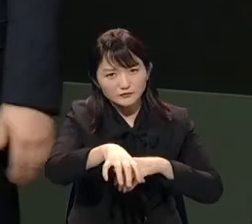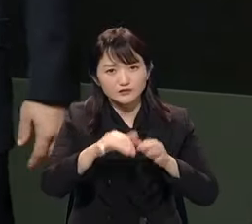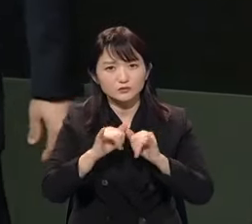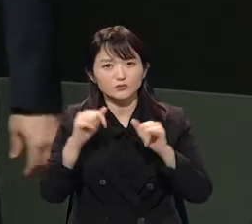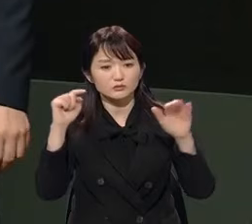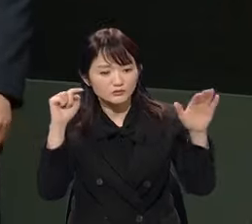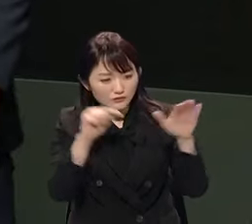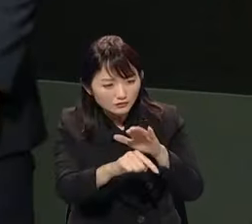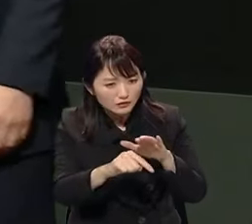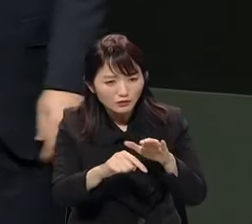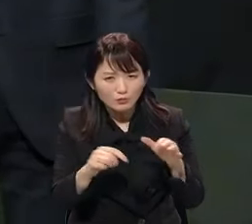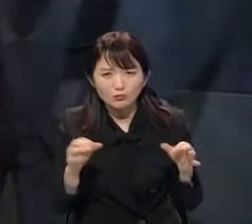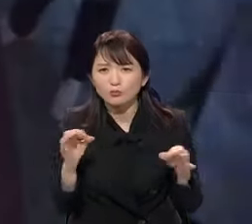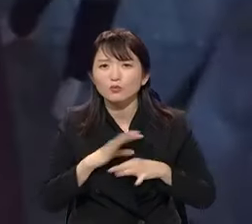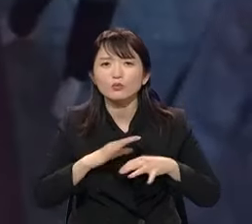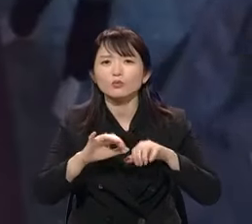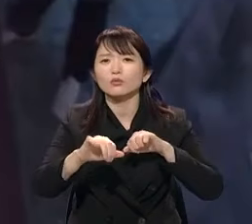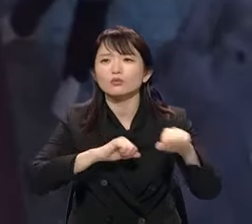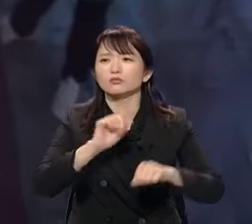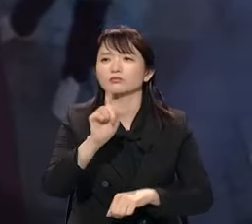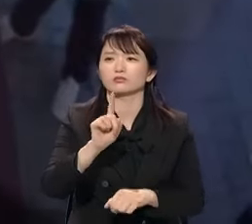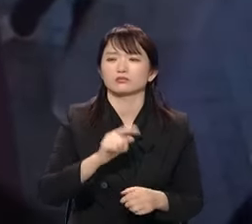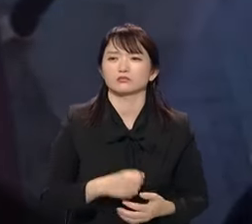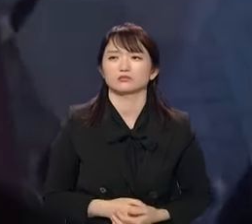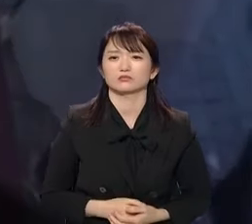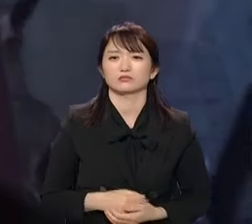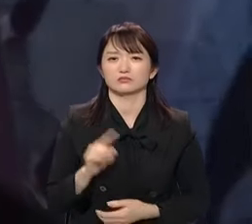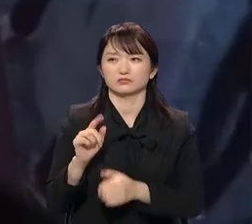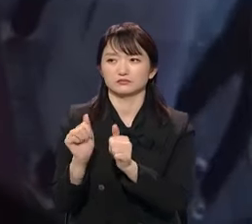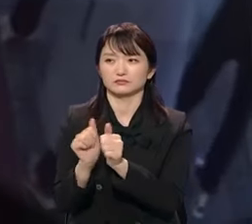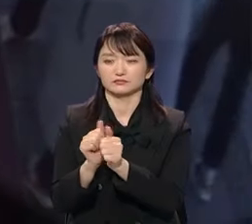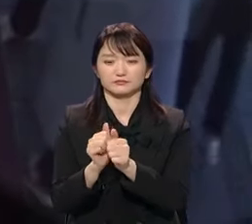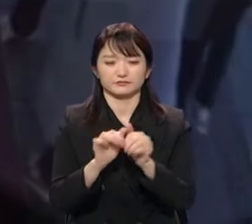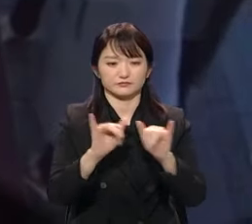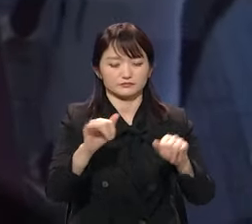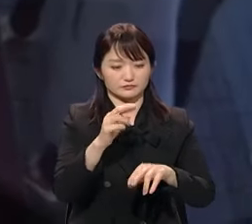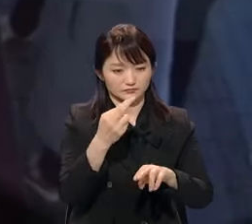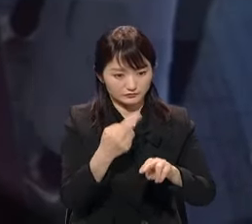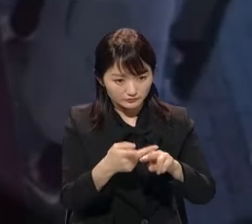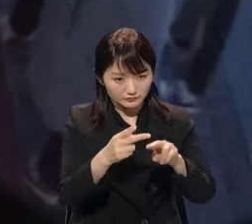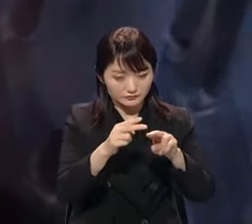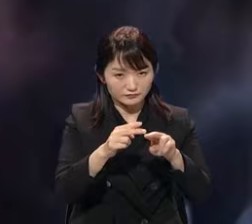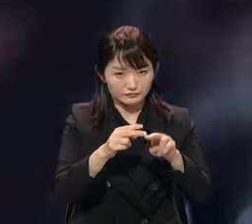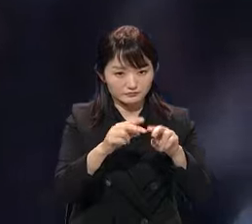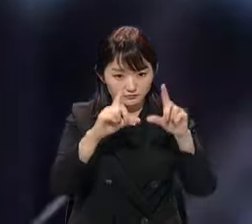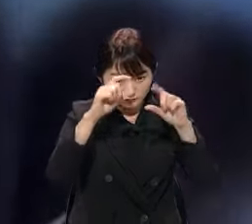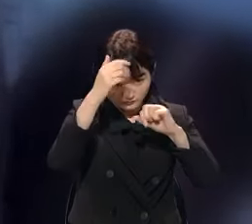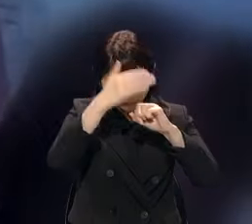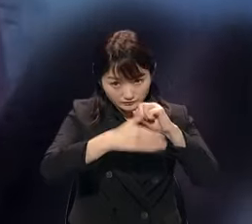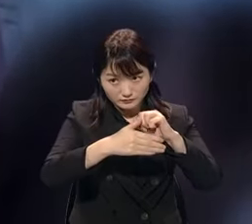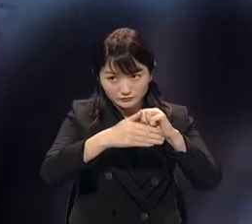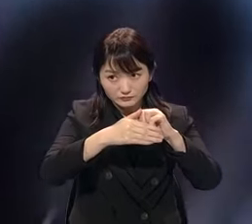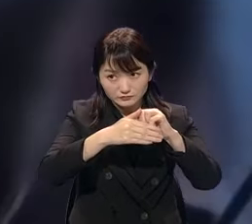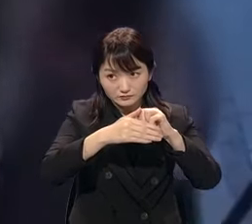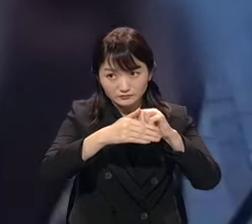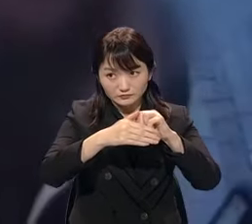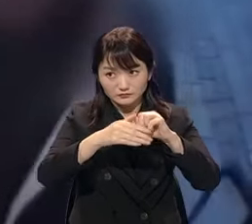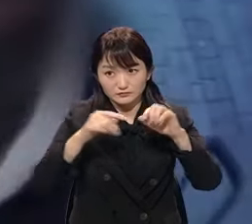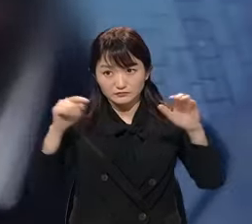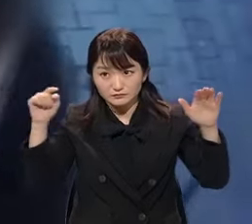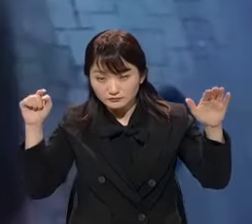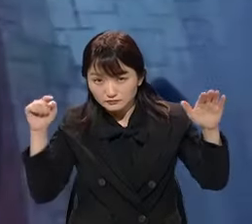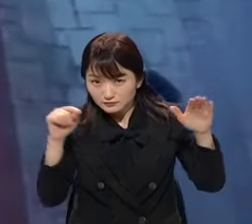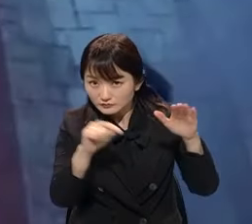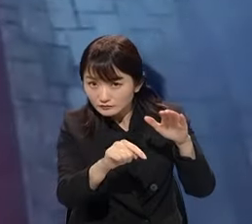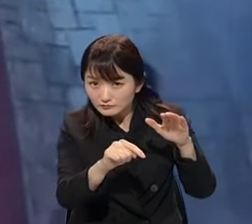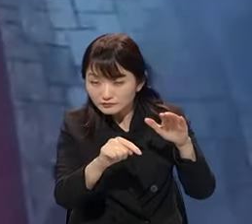영상으로 만나보시죠. 자, 한 남성 무인 사진관 앞 간판을 저렇게 들었다가 자, 안으로